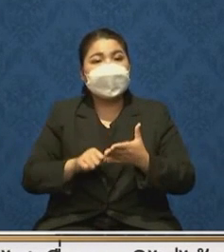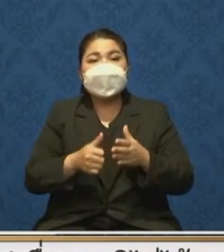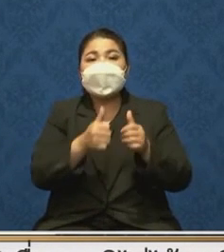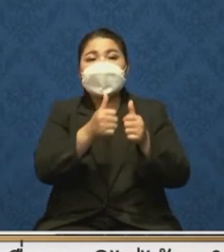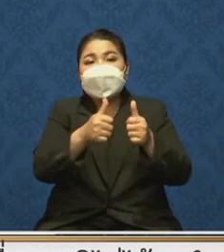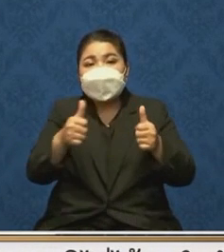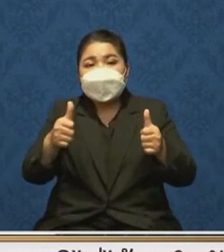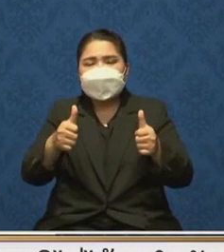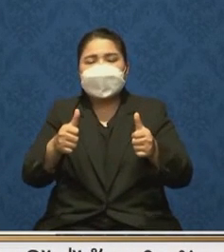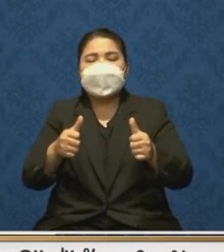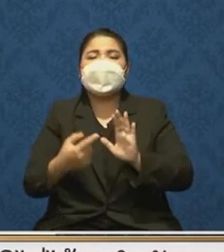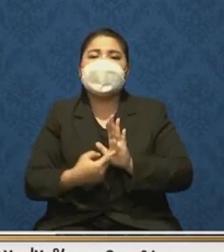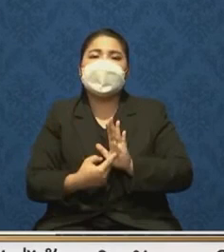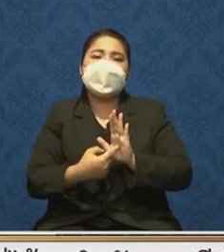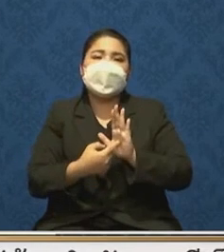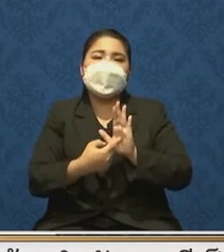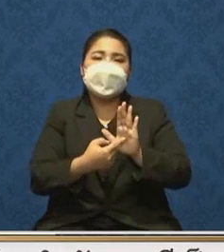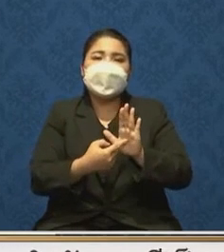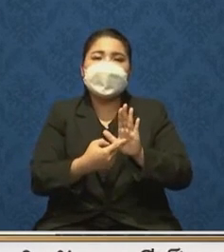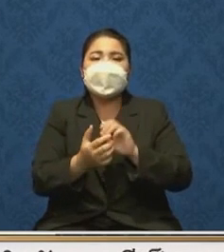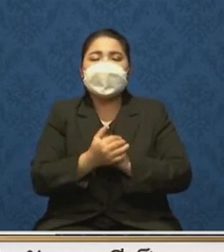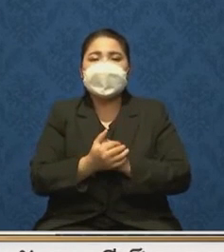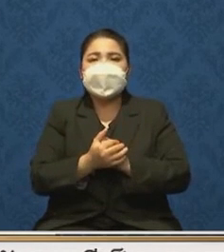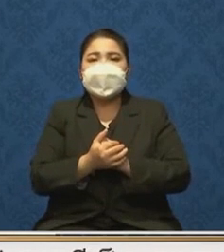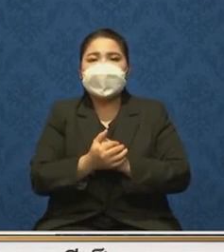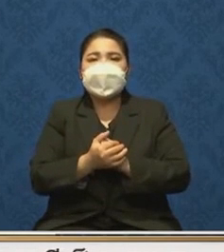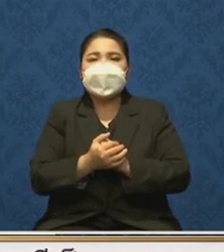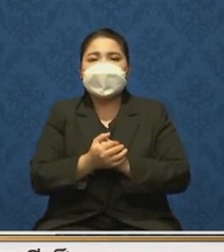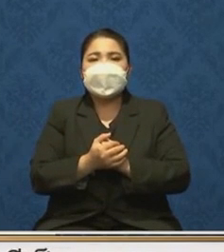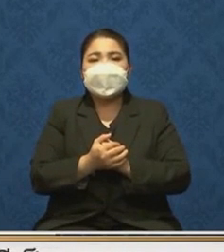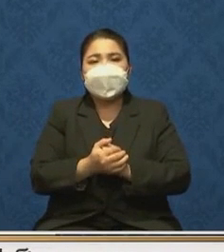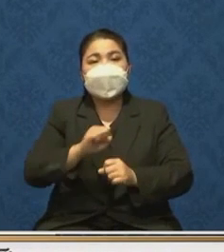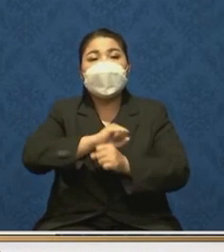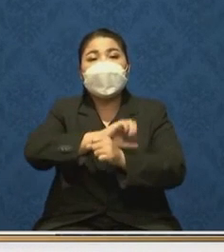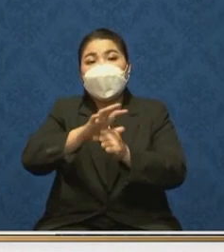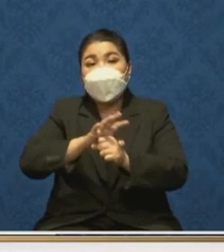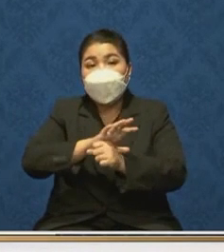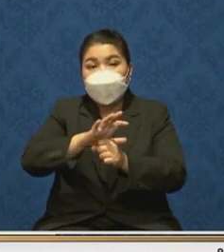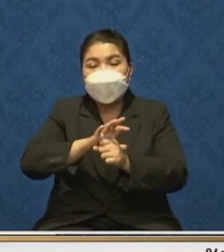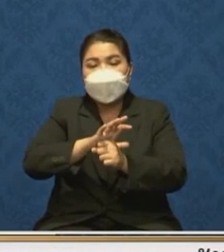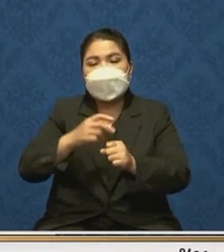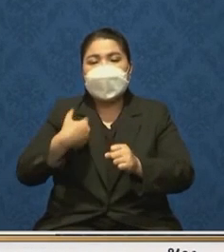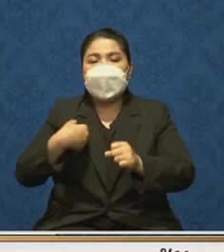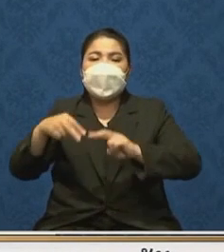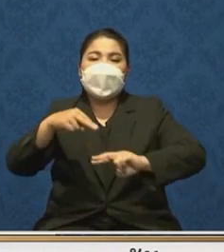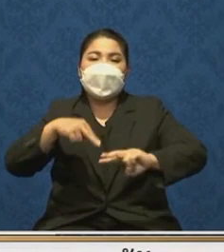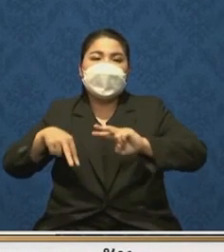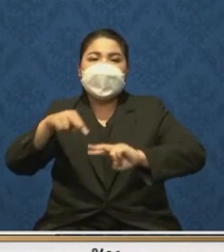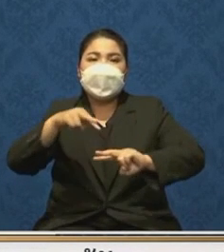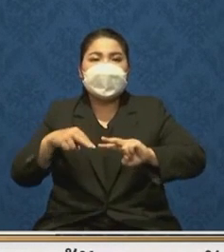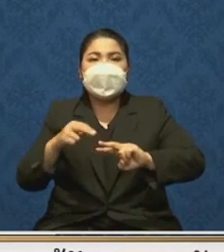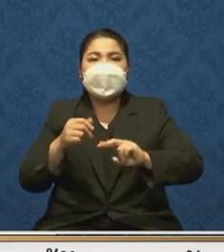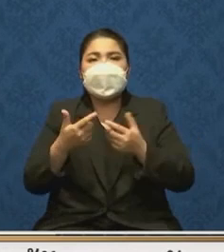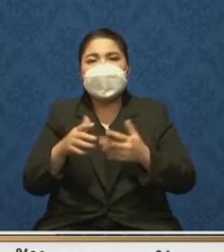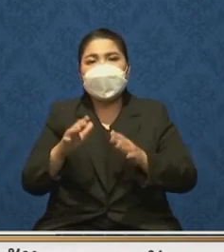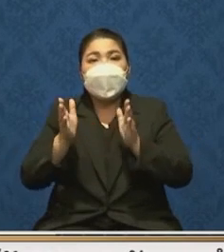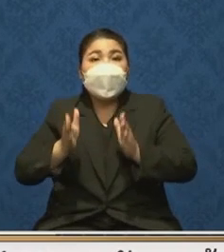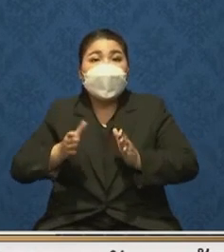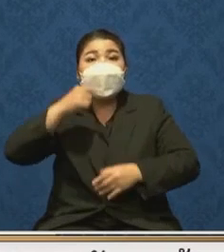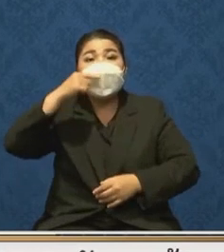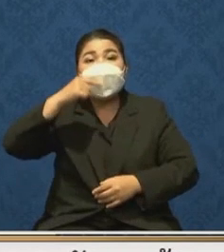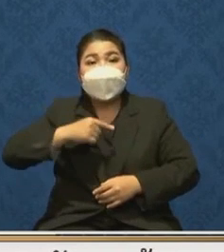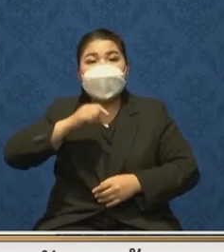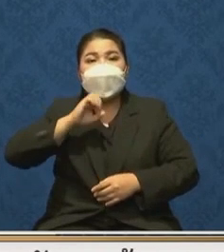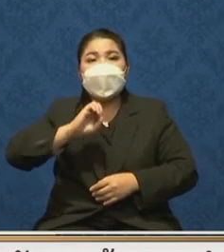ไม่วาจะเป็นเรื่องที่การควบคุมโควิดได้ดีไม่วาจะเป็นการที่จะให้คนไทยมองว่